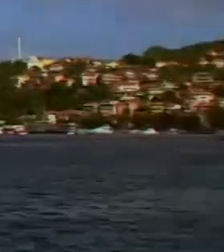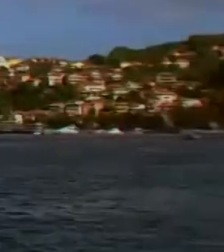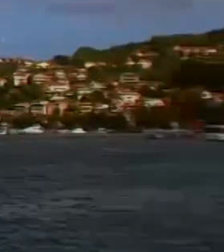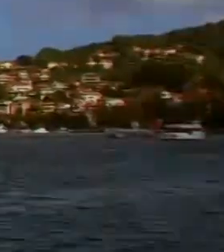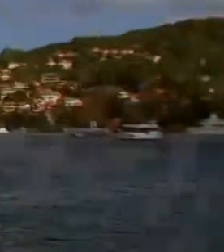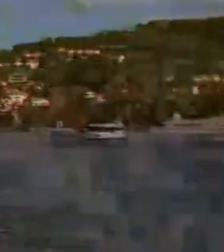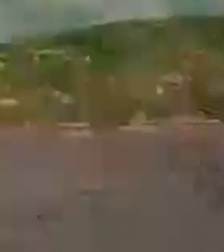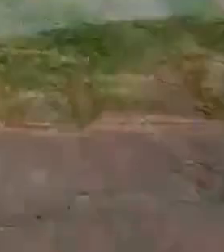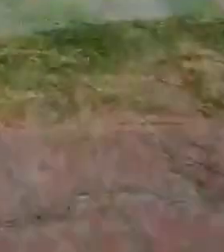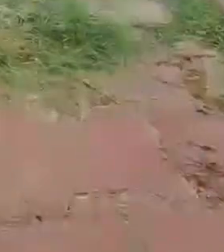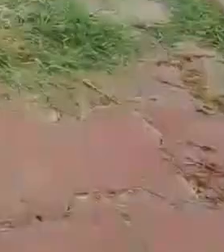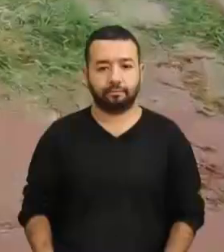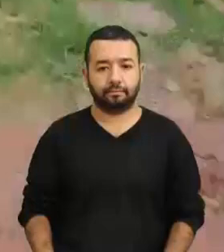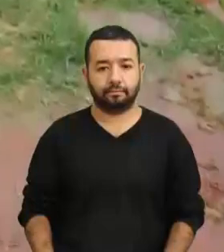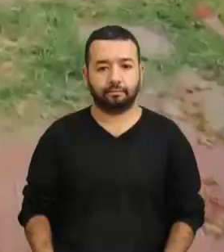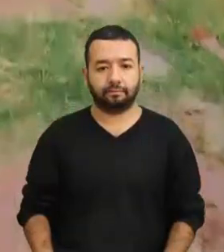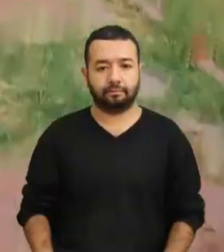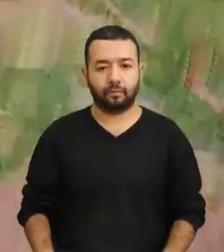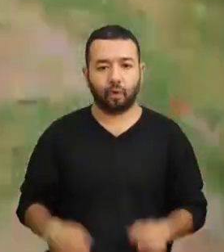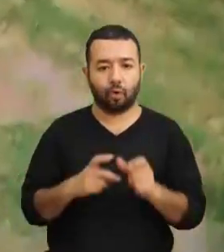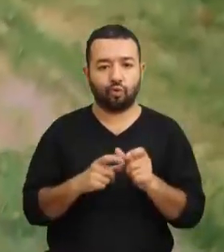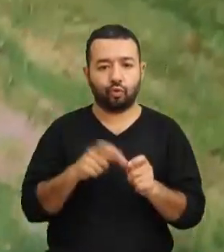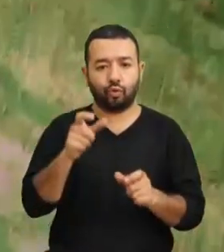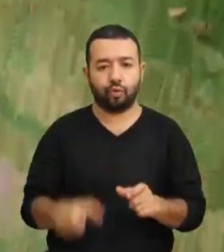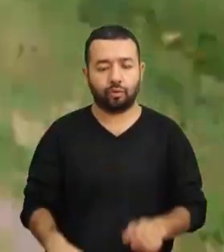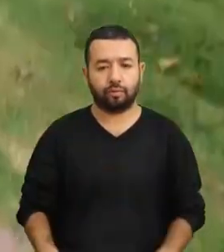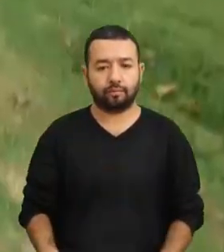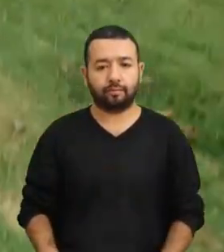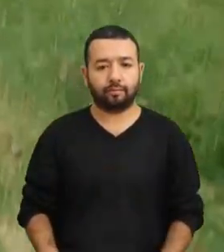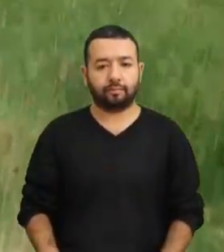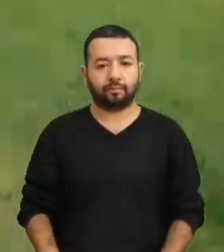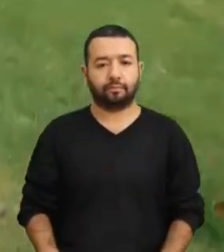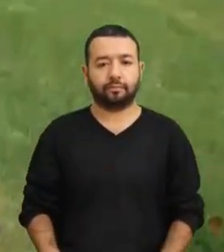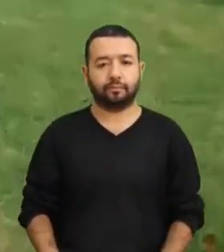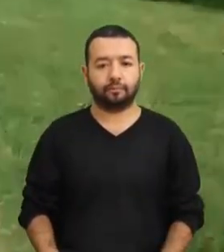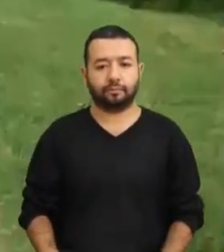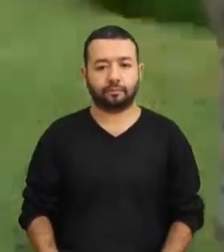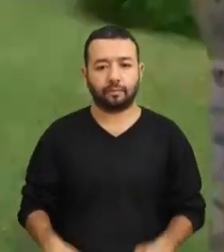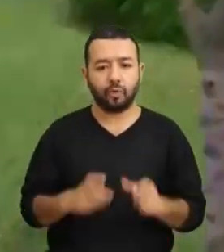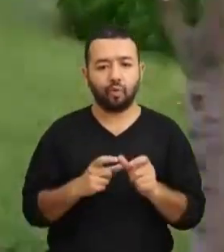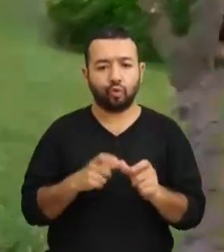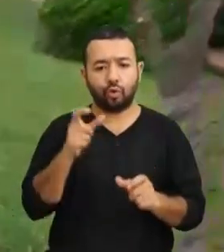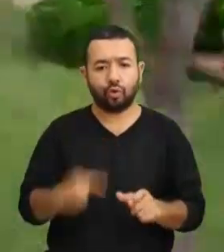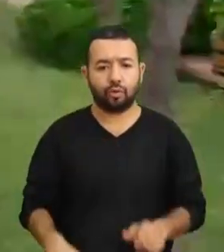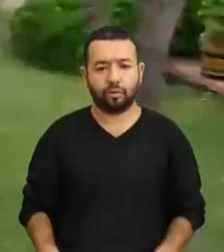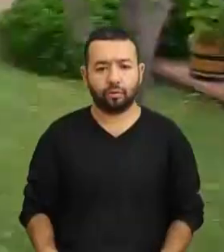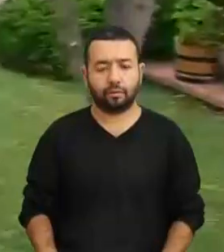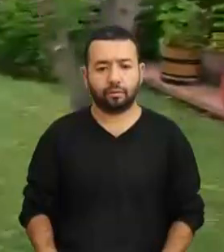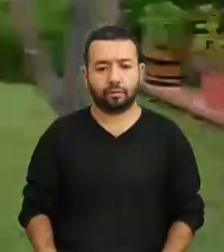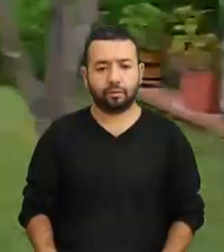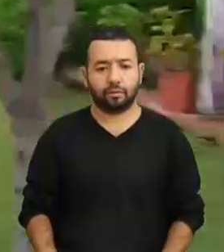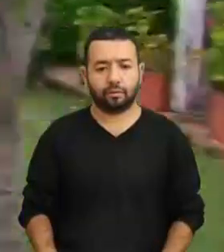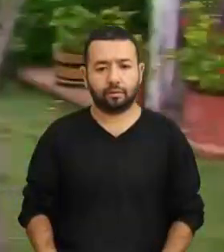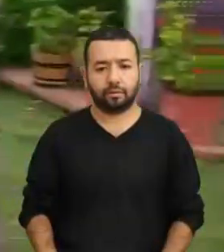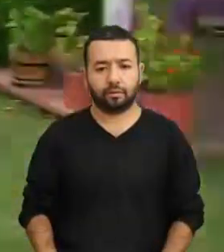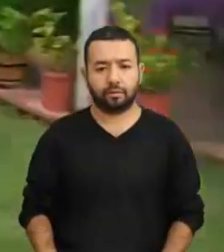İstanbul Boğazı martılar. Şükrü! Bahçeye bakınıyor. Şükrü!